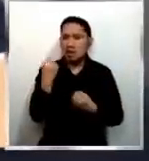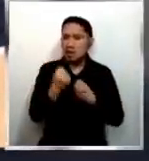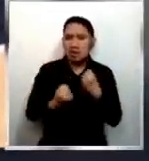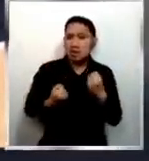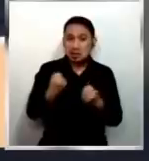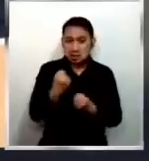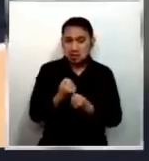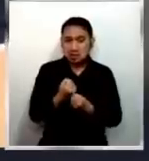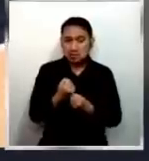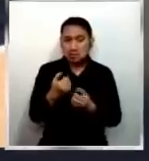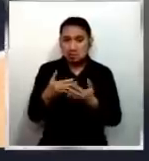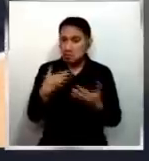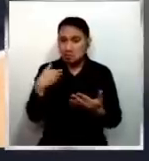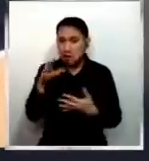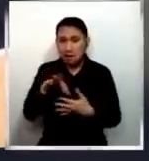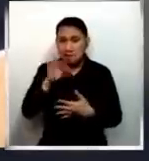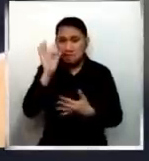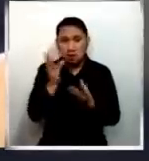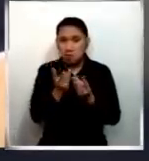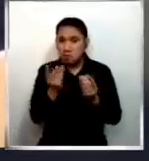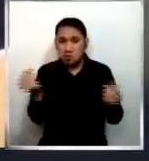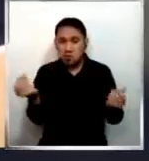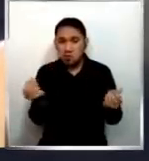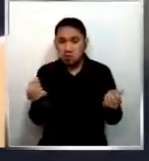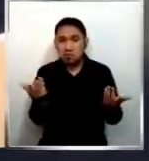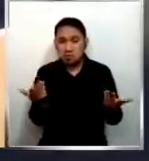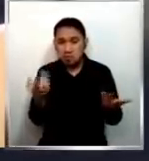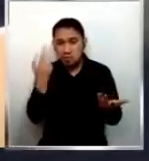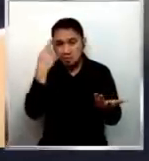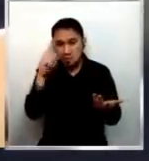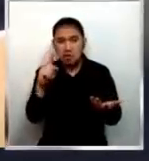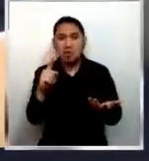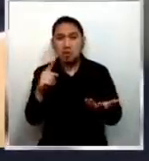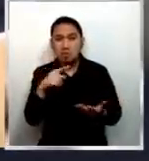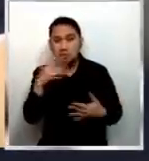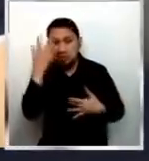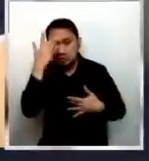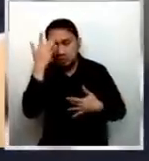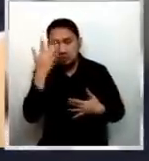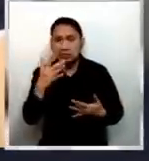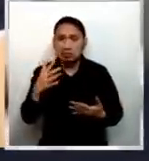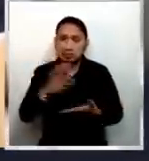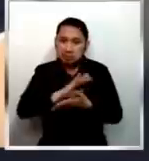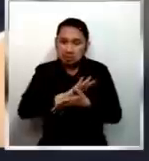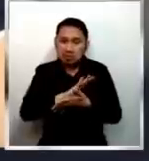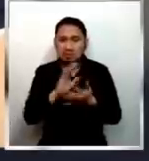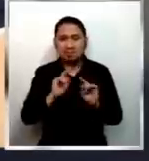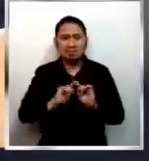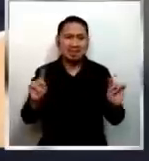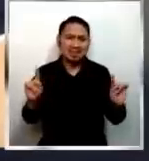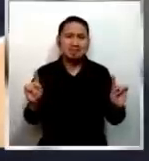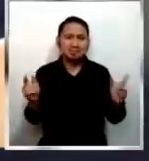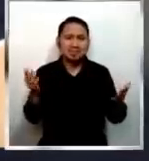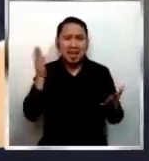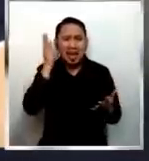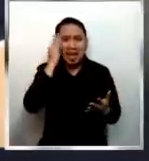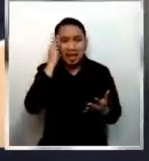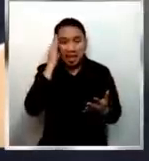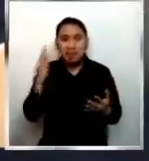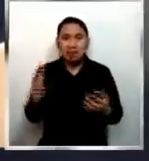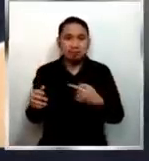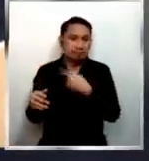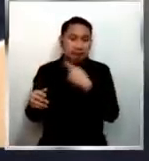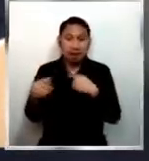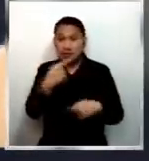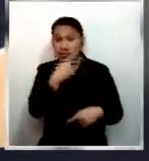isang sakit, ganun po. Pero alam naman natin na isang Russia sa pinakamagaling